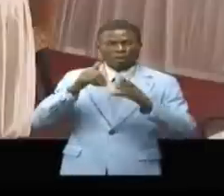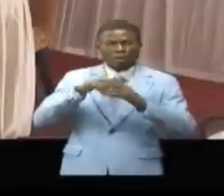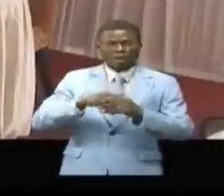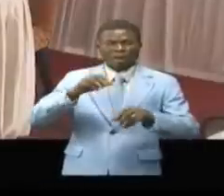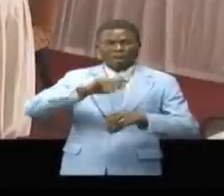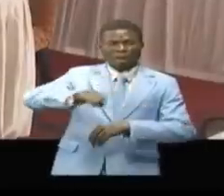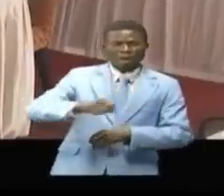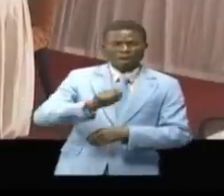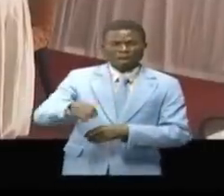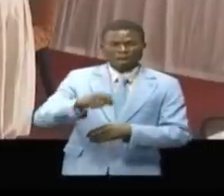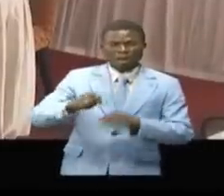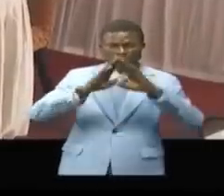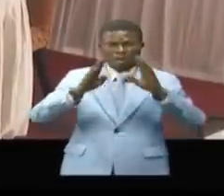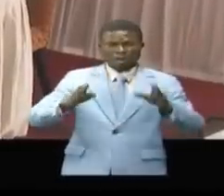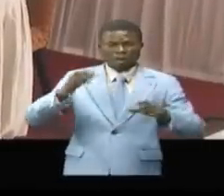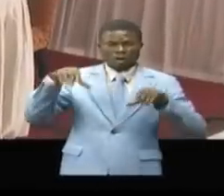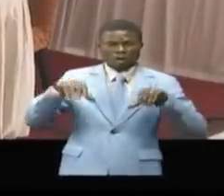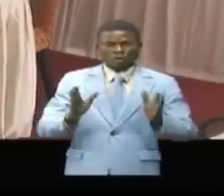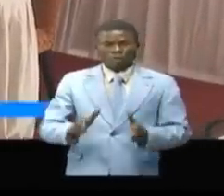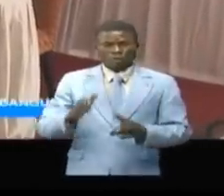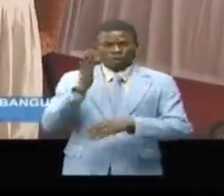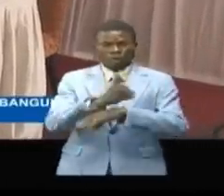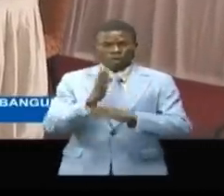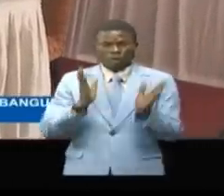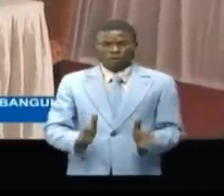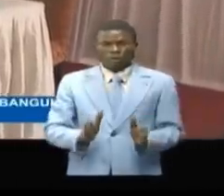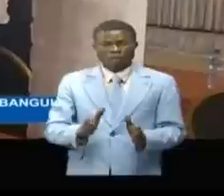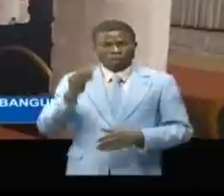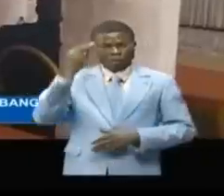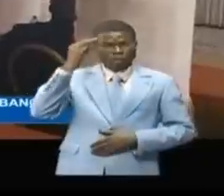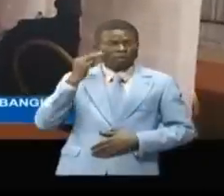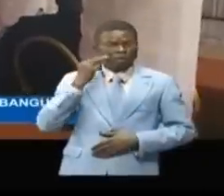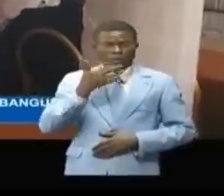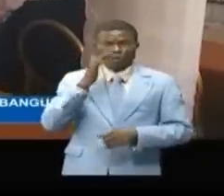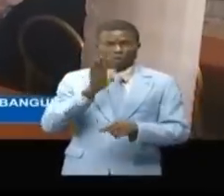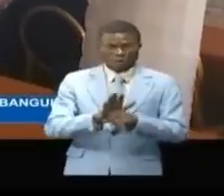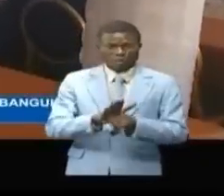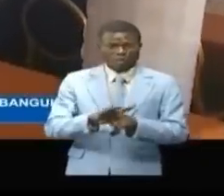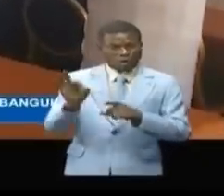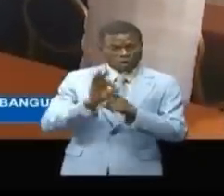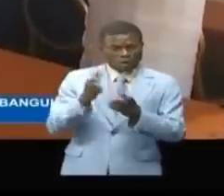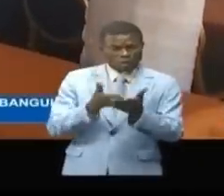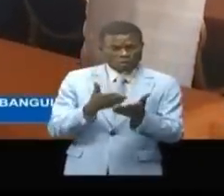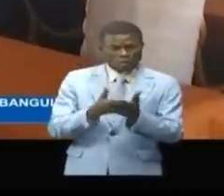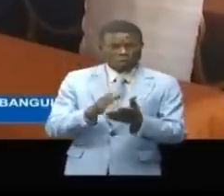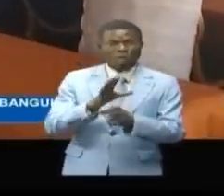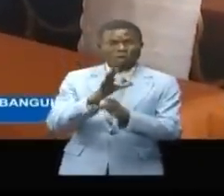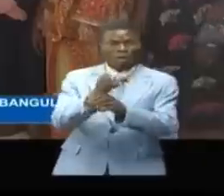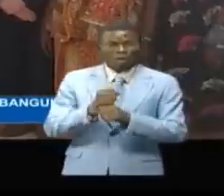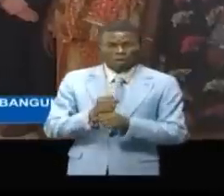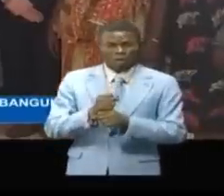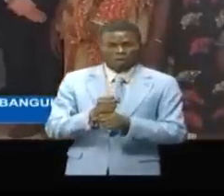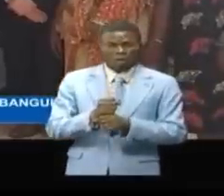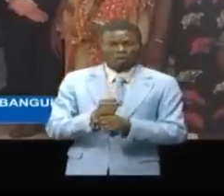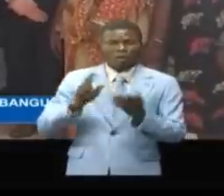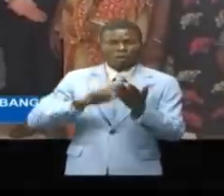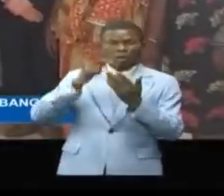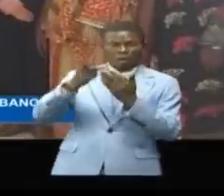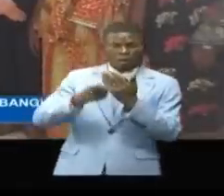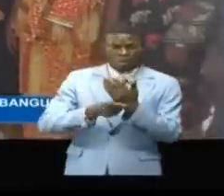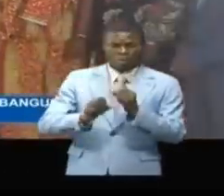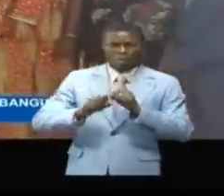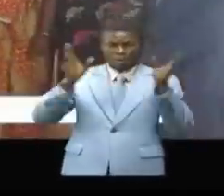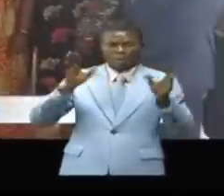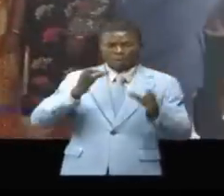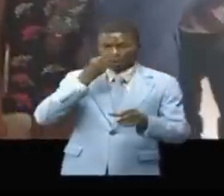congolais. Les conseillers politiques du ministre des Hydrocarbures rassurent dans cet atelier l'adoption de ces plans directeurs de gaz de pétrole